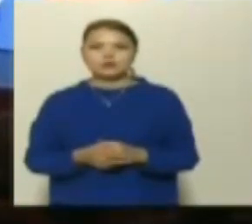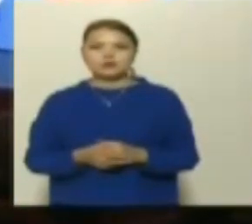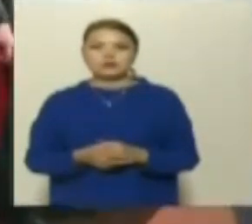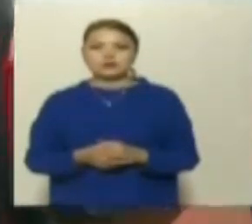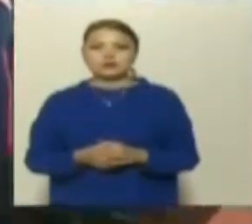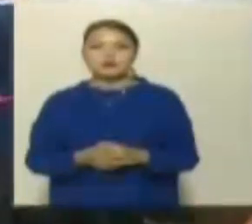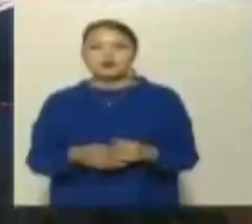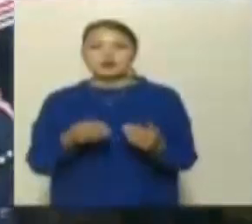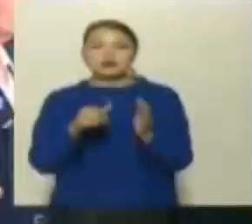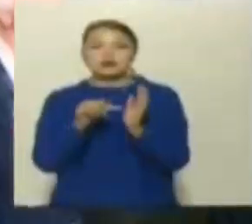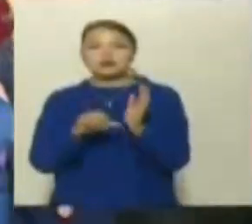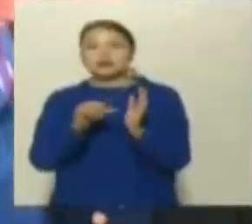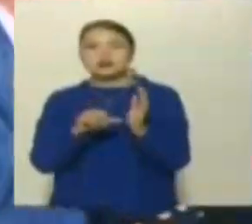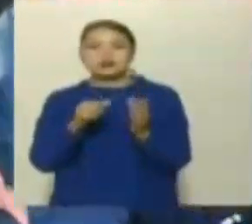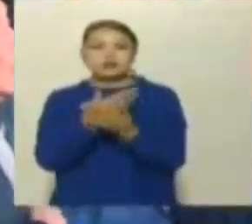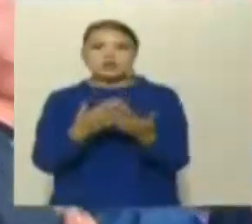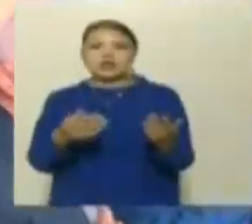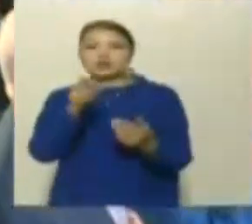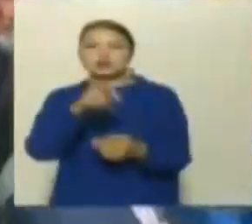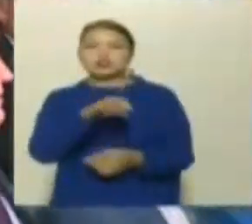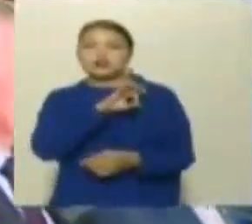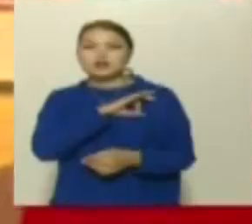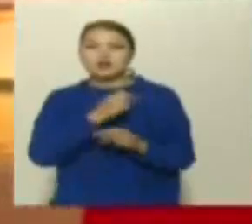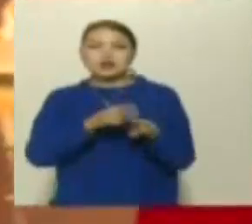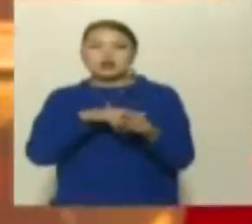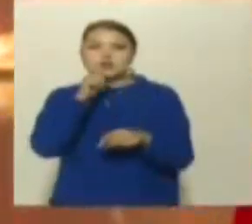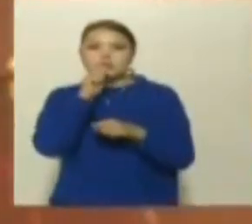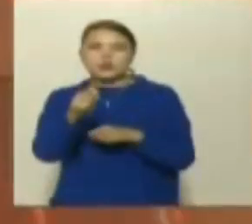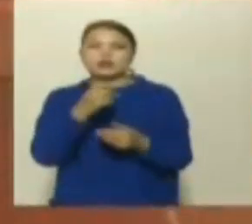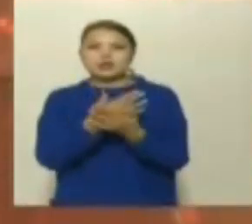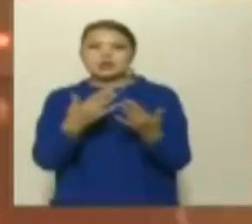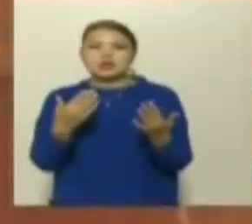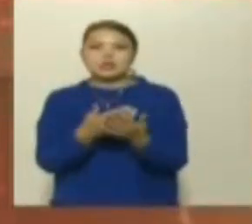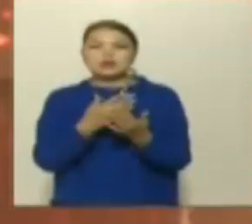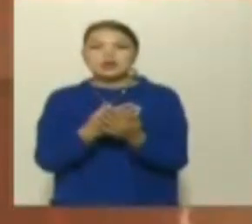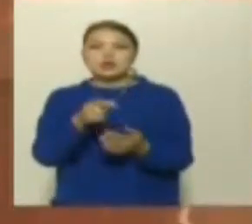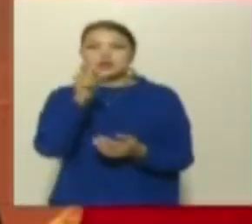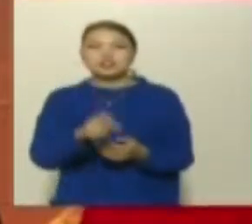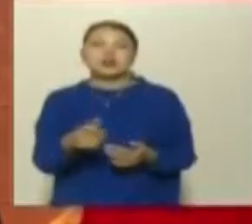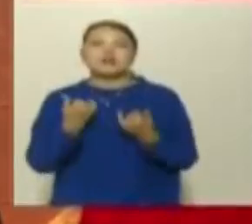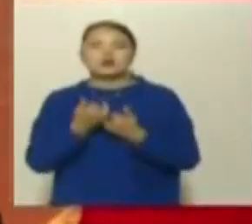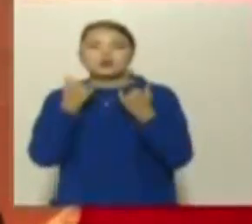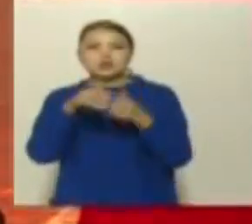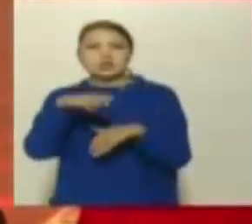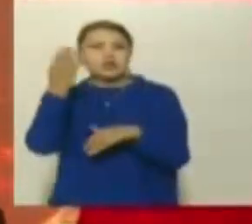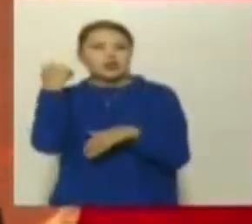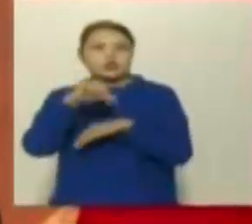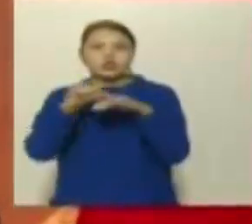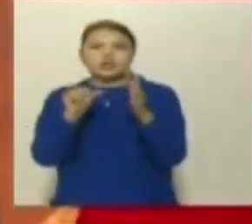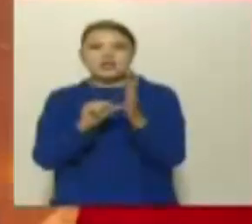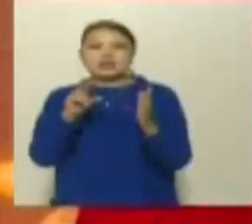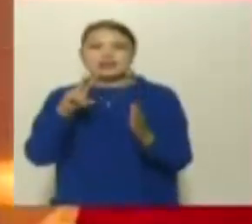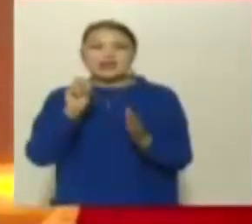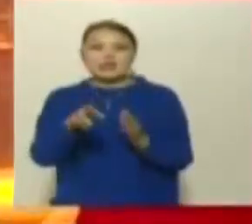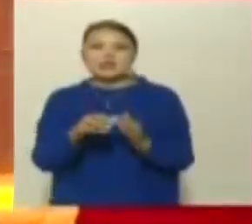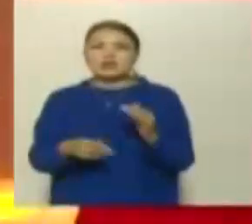Мерекелік шарада 60 азамат төсбелгімен марапатталды. Солардың бірі қоғам қайраткері Қайролла Ережепов. Қалаға 16 жасында келген ол